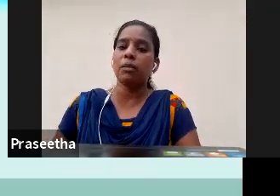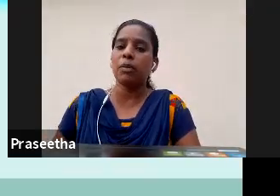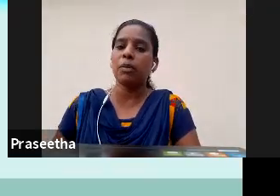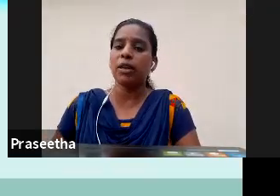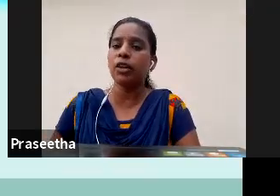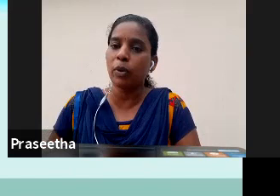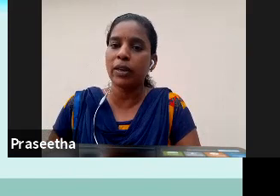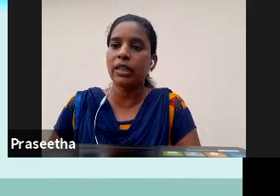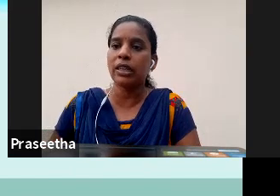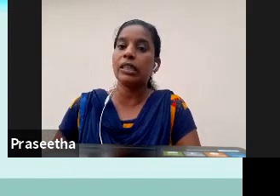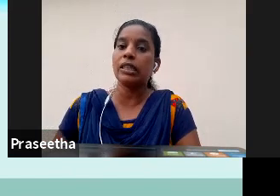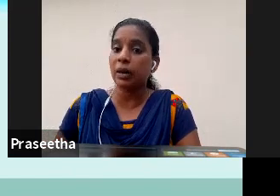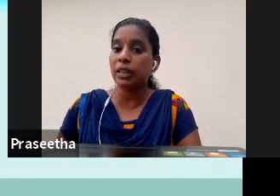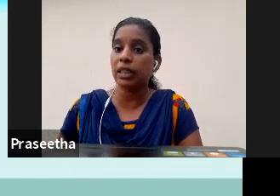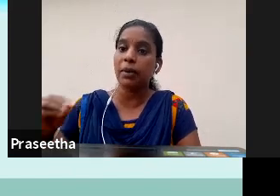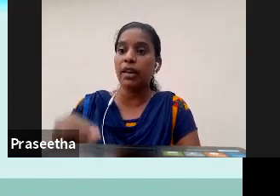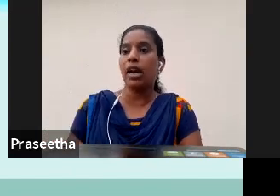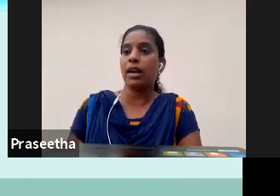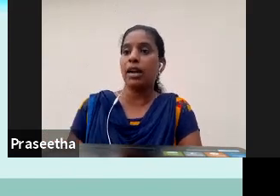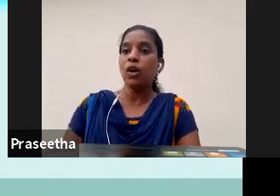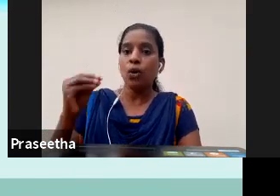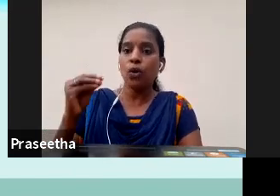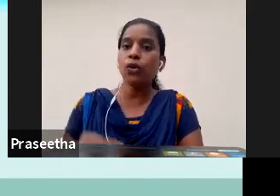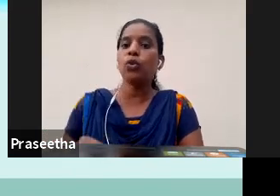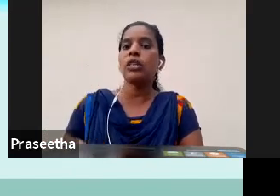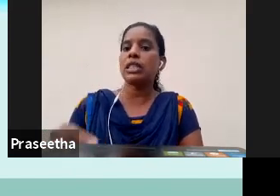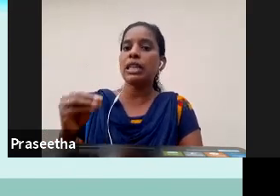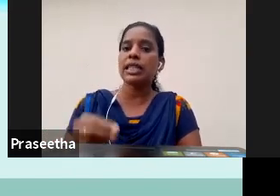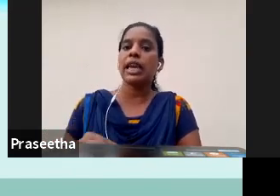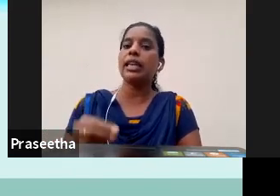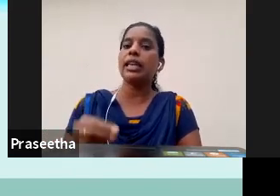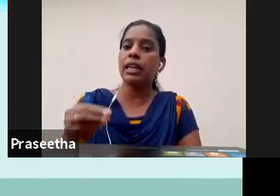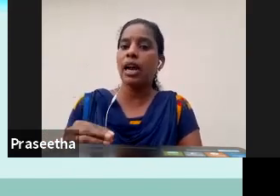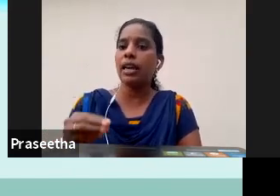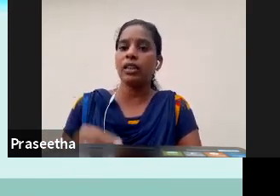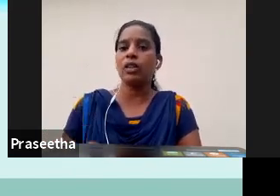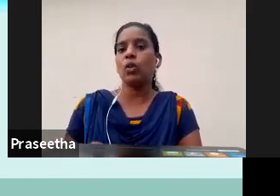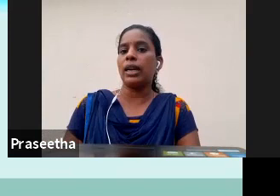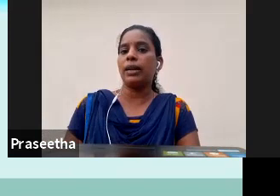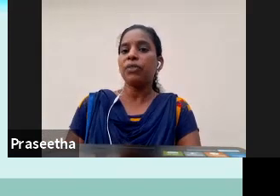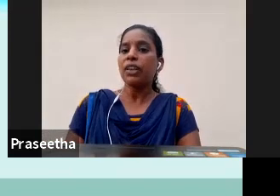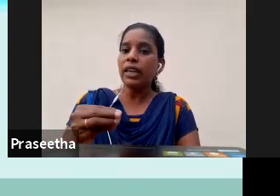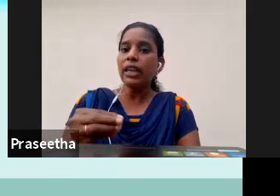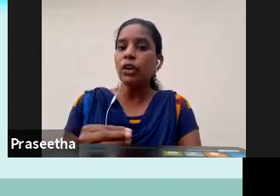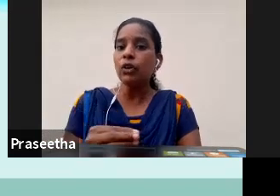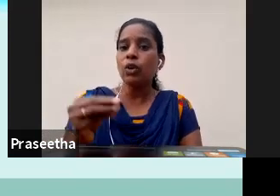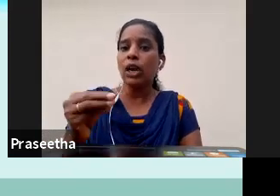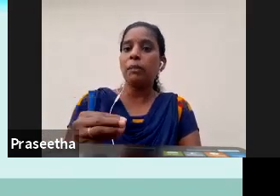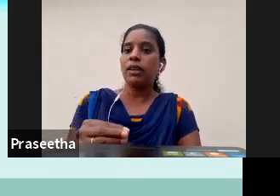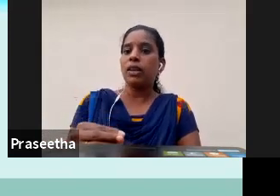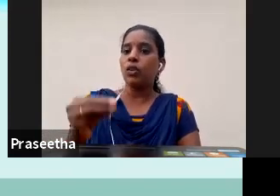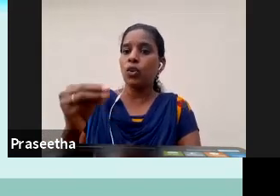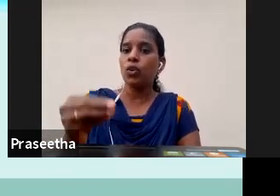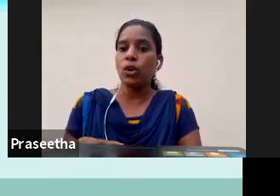ആണ് നമുക്ക് രൂപപ്പെടുത്തിയിട്ടുള്ളത്. അതിന് പ്രധാനപ്പെട്ട കാരണം ഒരു യൂണിവേഴ്സൽ സൈൻ ഇല്ല എന്നതുകൊണ്ടാണ്. ഇനി അവിടെ ഒരു